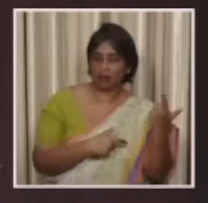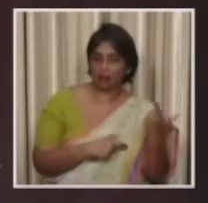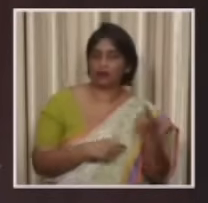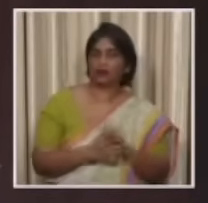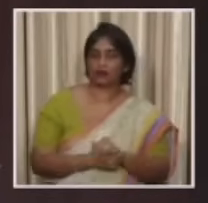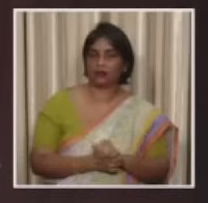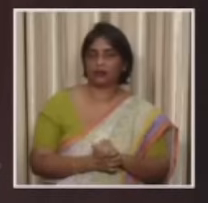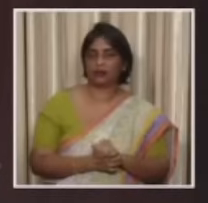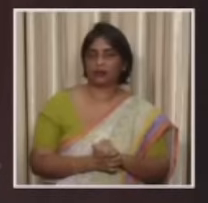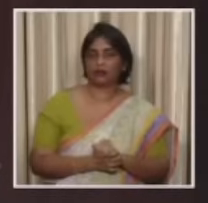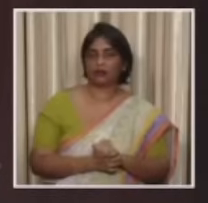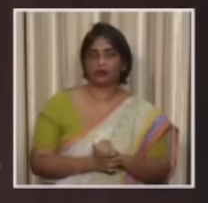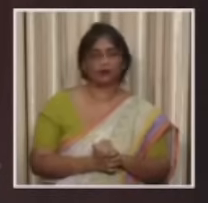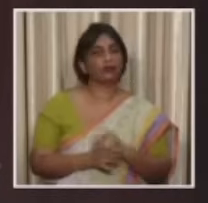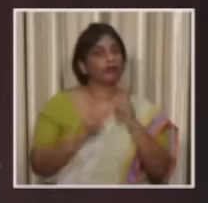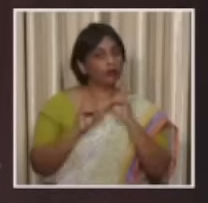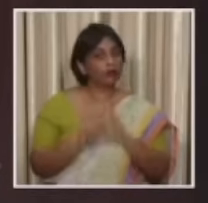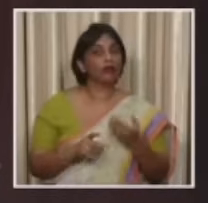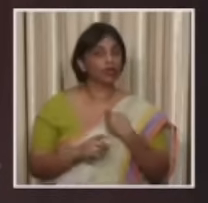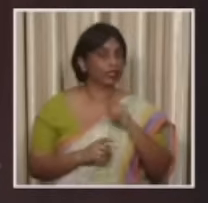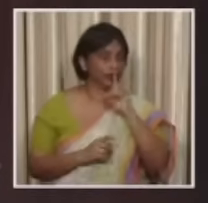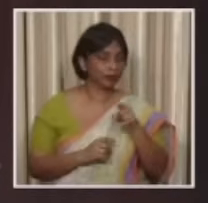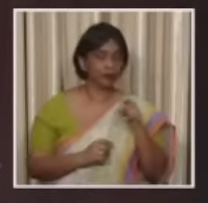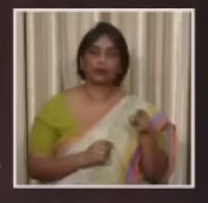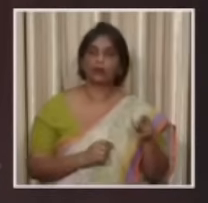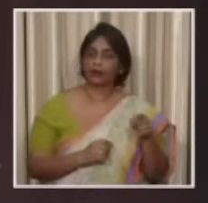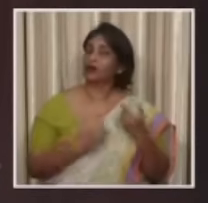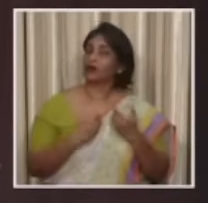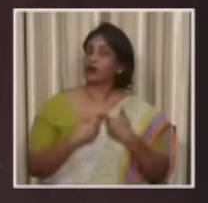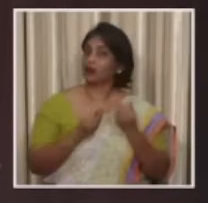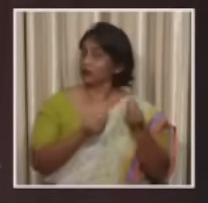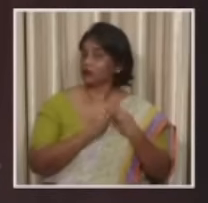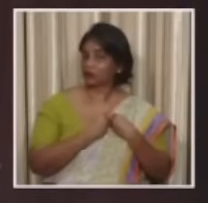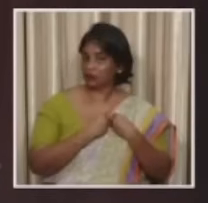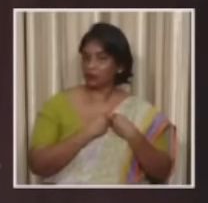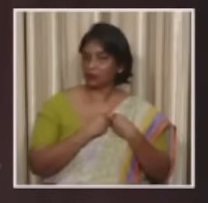පැත්තට. ඉතින් මම අර කිව්වේ අපිට දීලා තියෙන